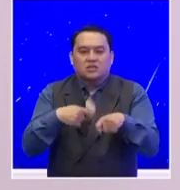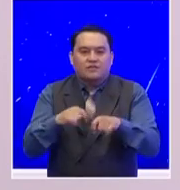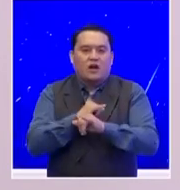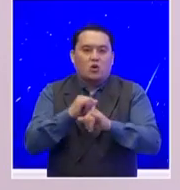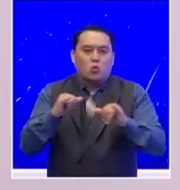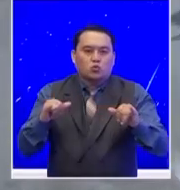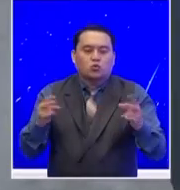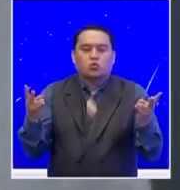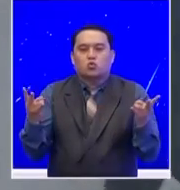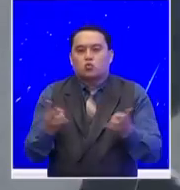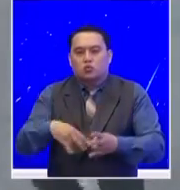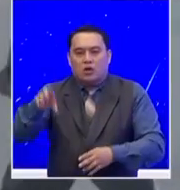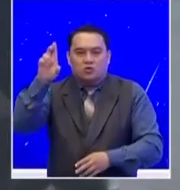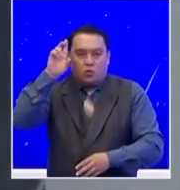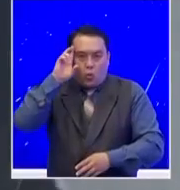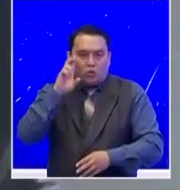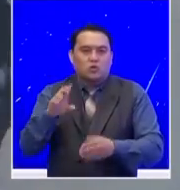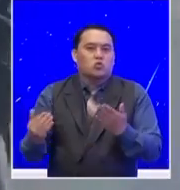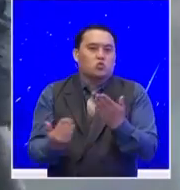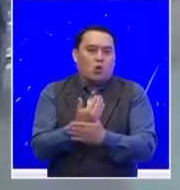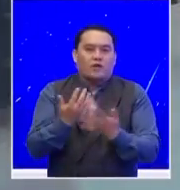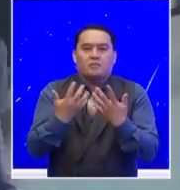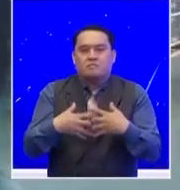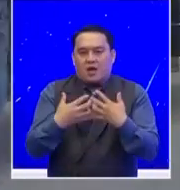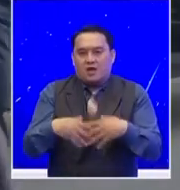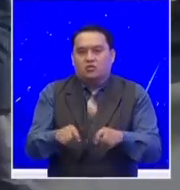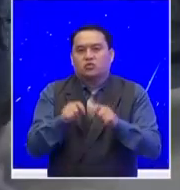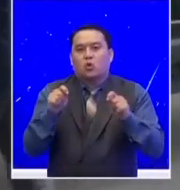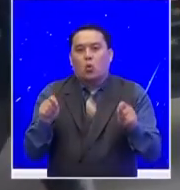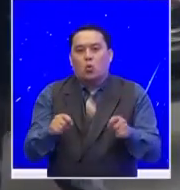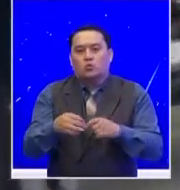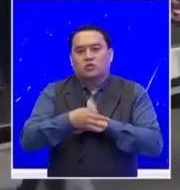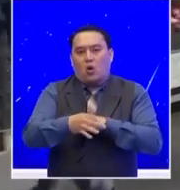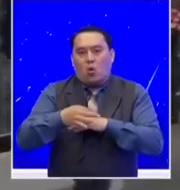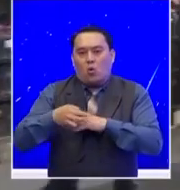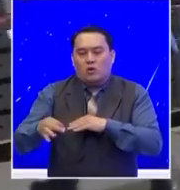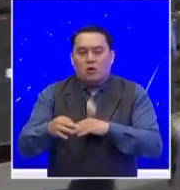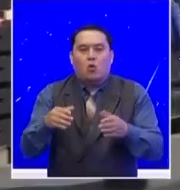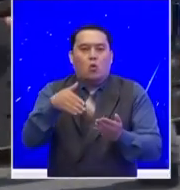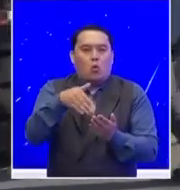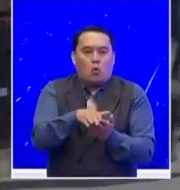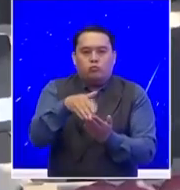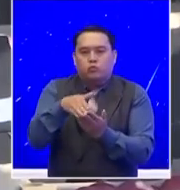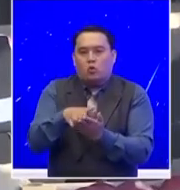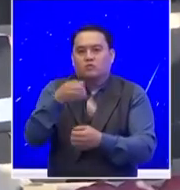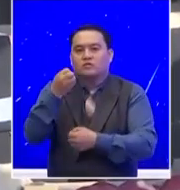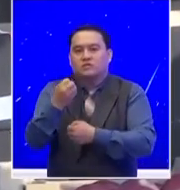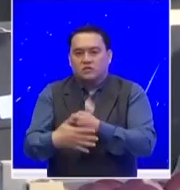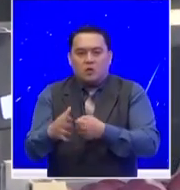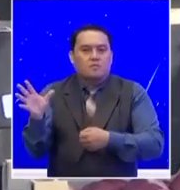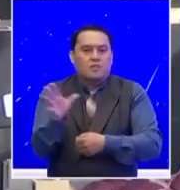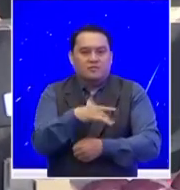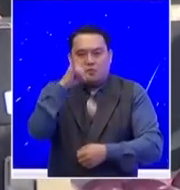торгово-логистическую инфраструктуру страны. Одним из новых механизмов станет создание сети оптово-распределительных центров, развернутых по